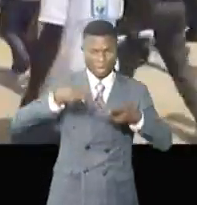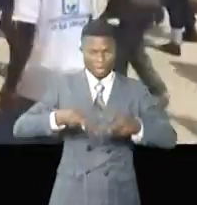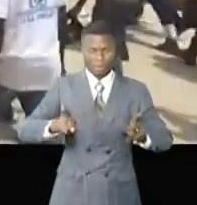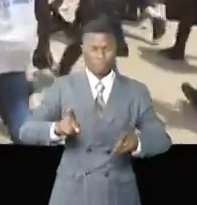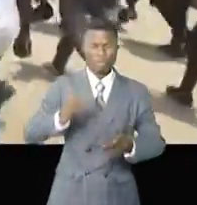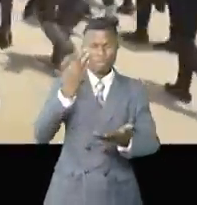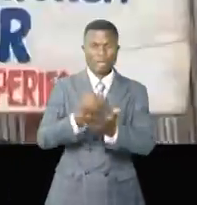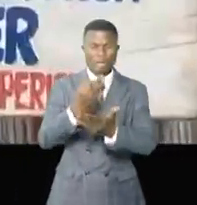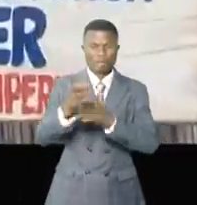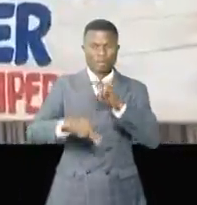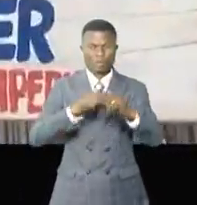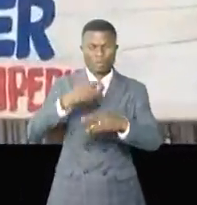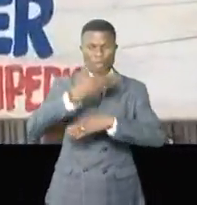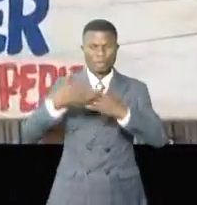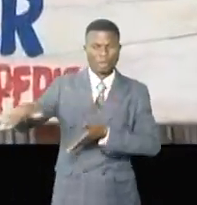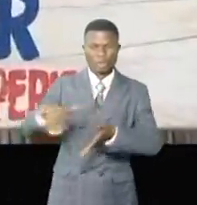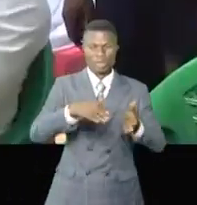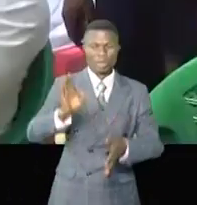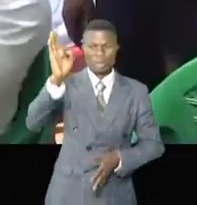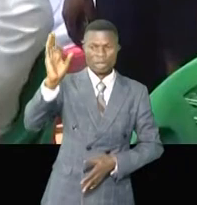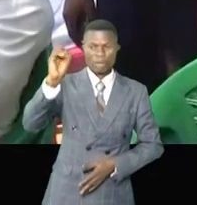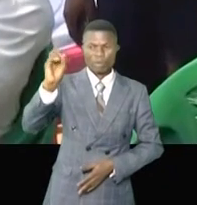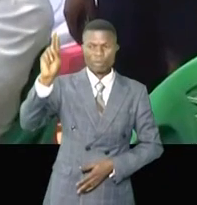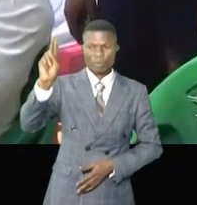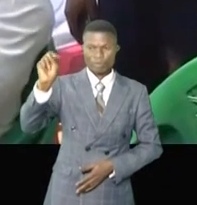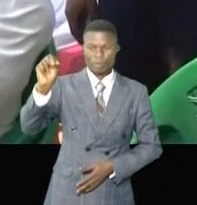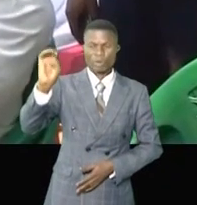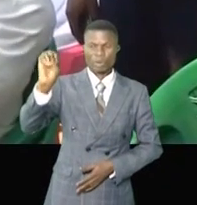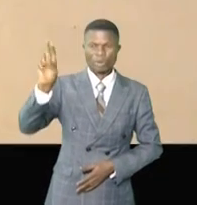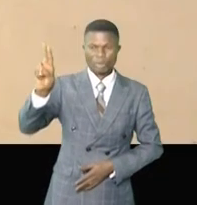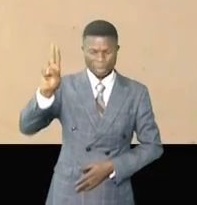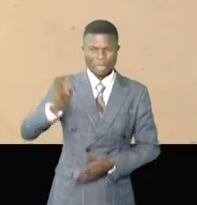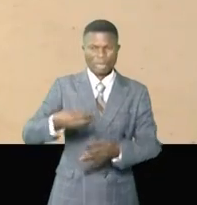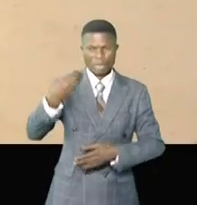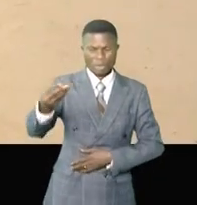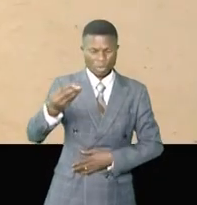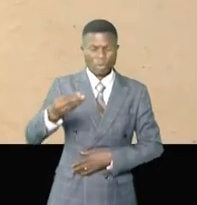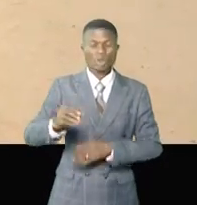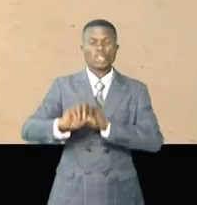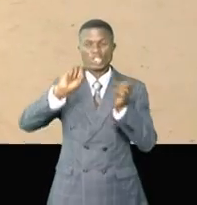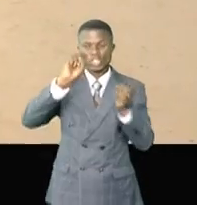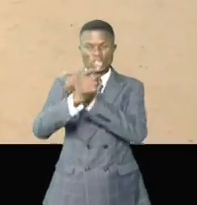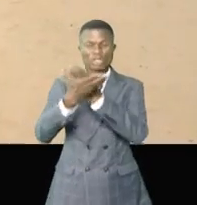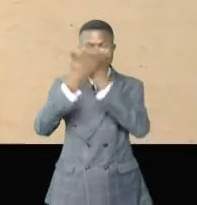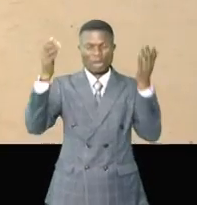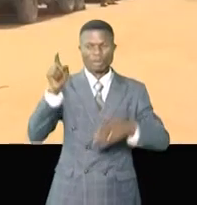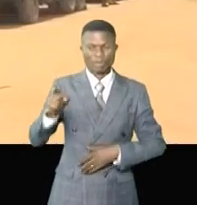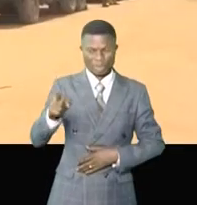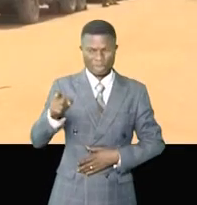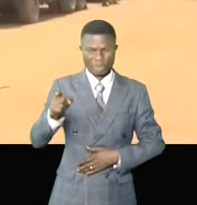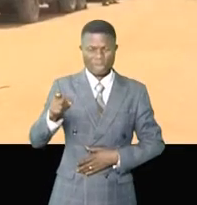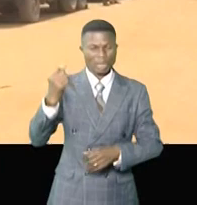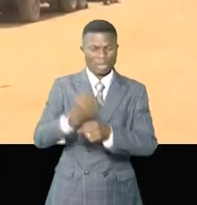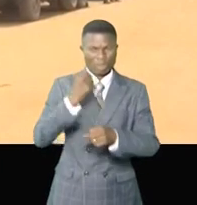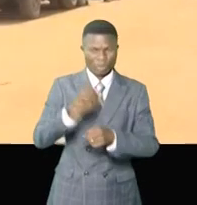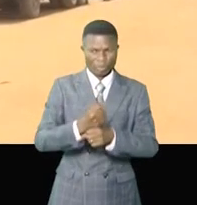Fonds national d'entretien routier FONER, a bien voulu redonner l'image de cette grande artère de Lissala. Les